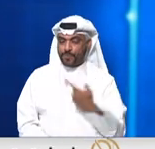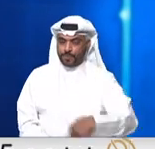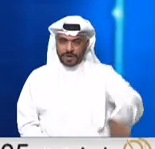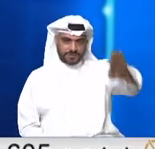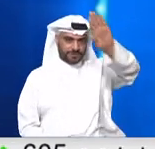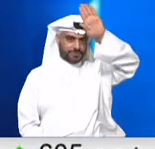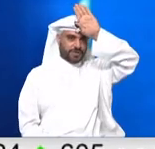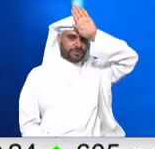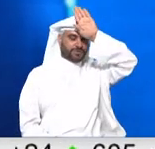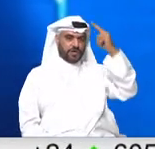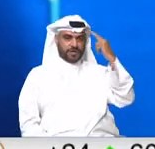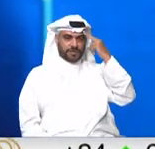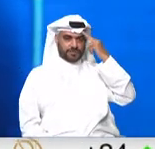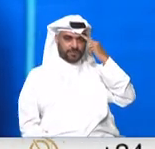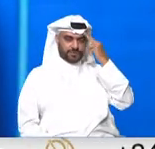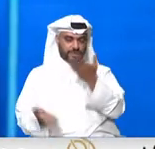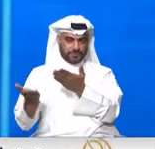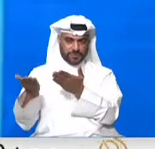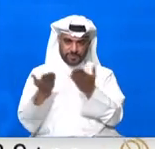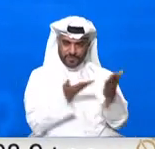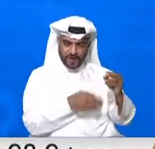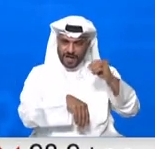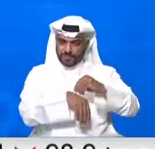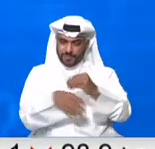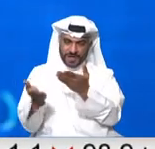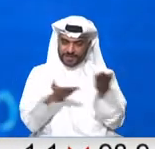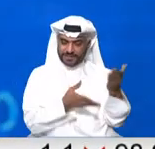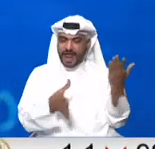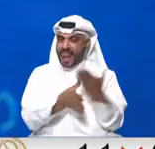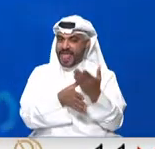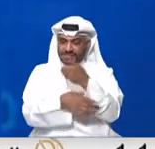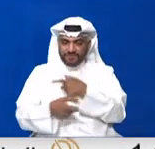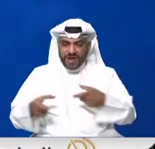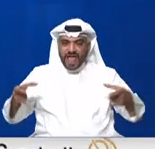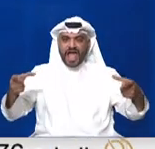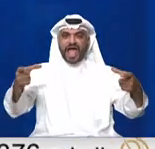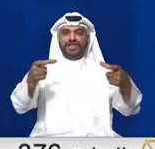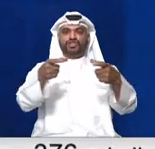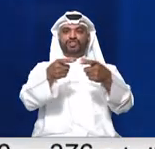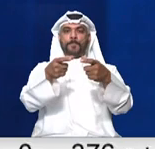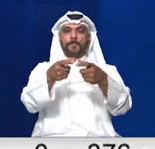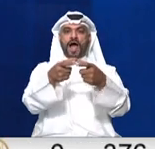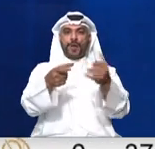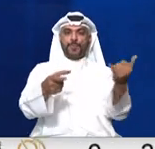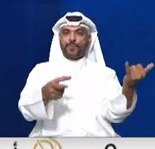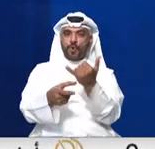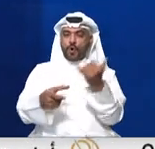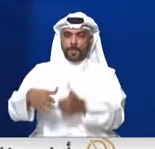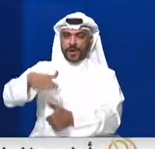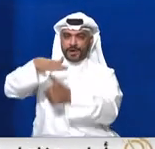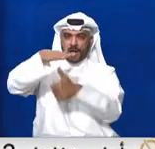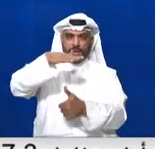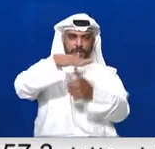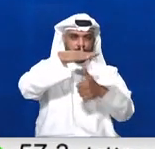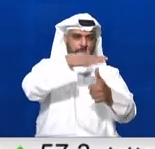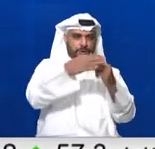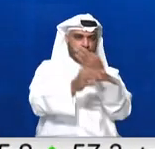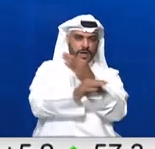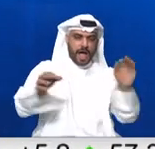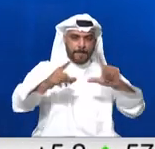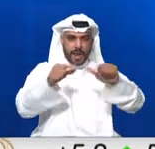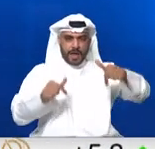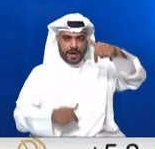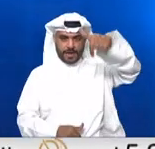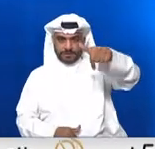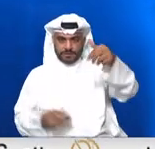الشريفين الملك سلمان بن عبد العزيز ال سعود ملك المملكه العربيه السعوديه الشقيقه لحضور القمه الخليجيه